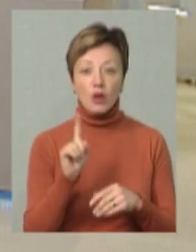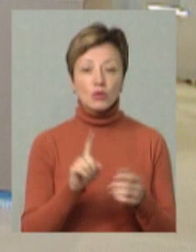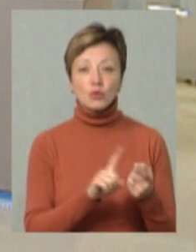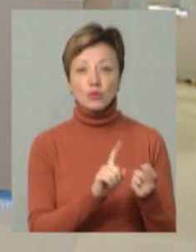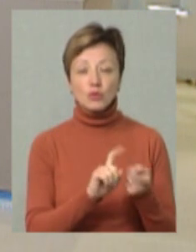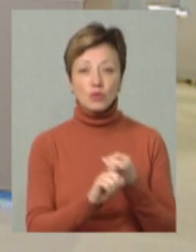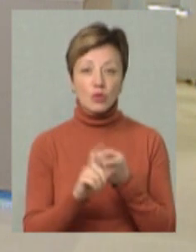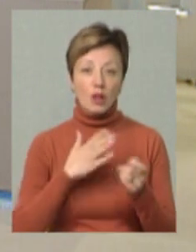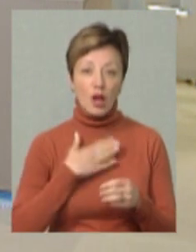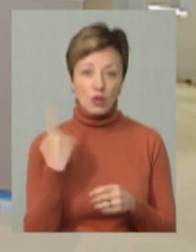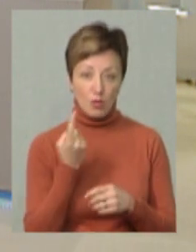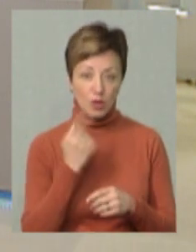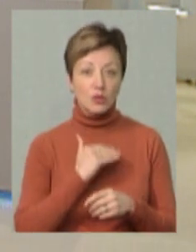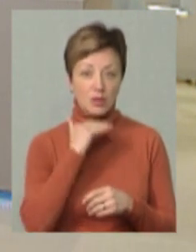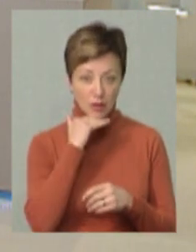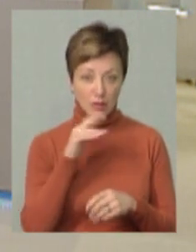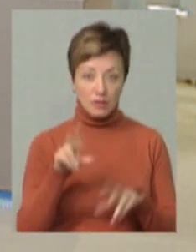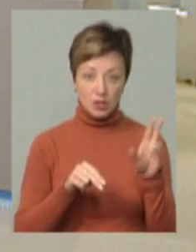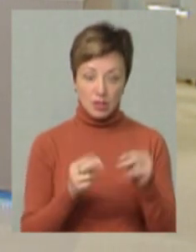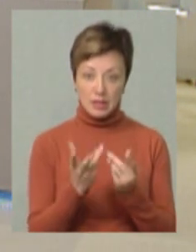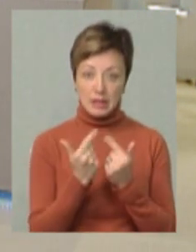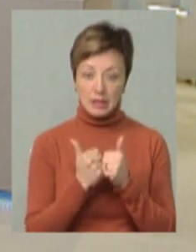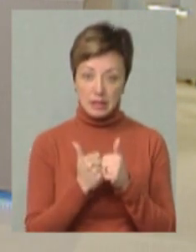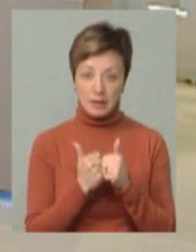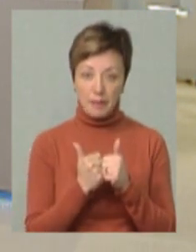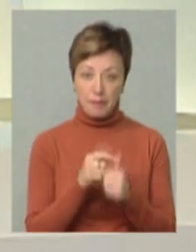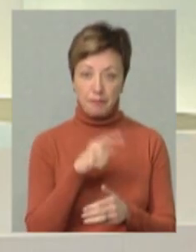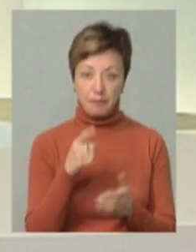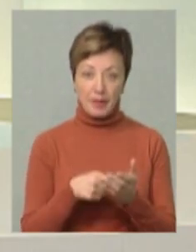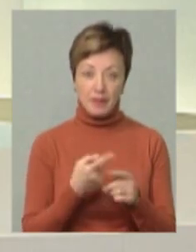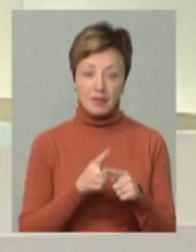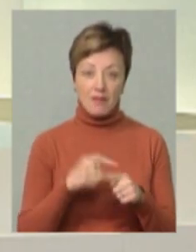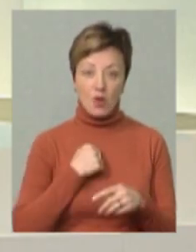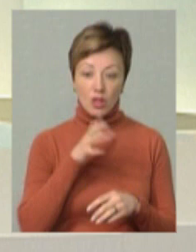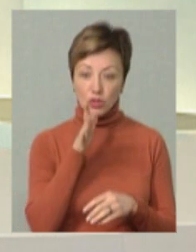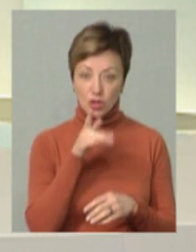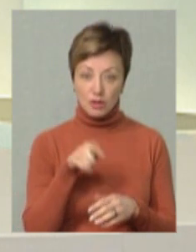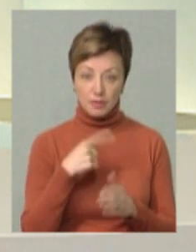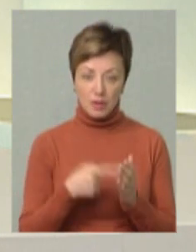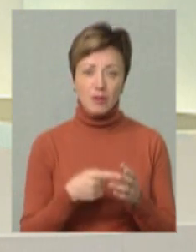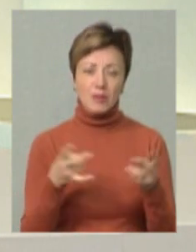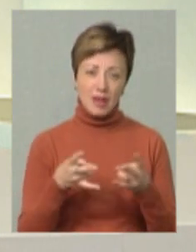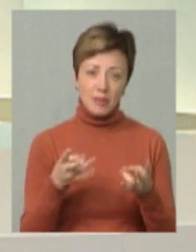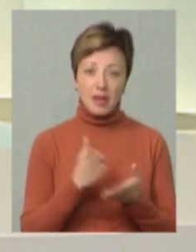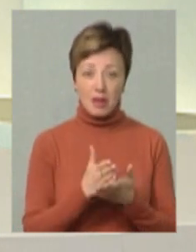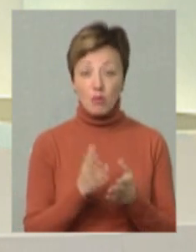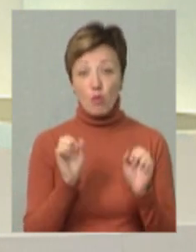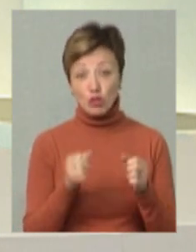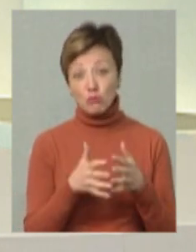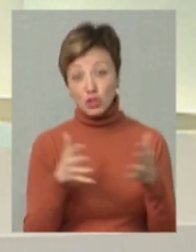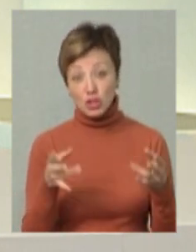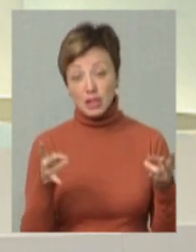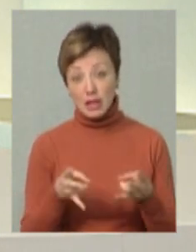стосується нашої області, чи достатньо ви вважаєте кількість капеланів от в цей воєнний час? Ну, в нас є по потребі. Може, і більше треба було